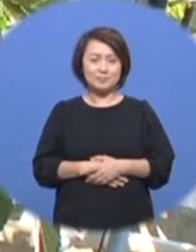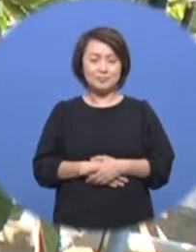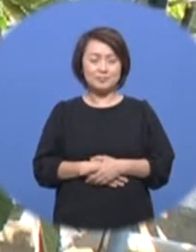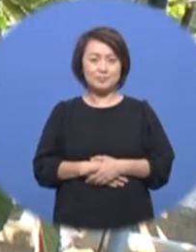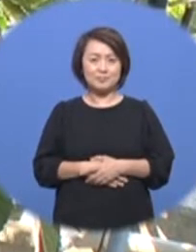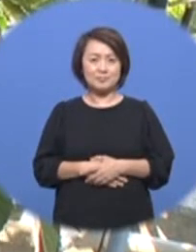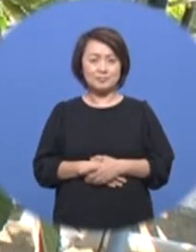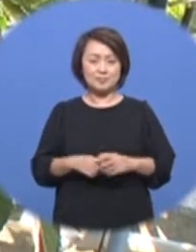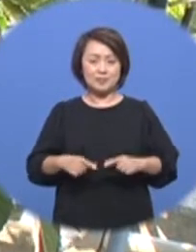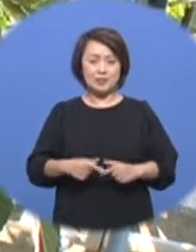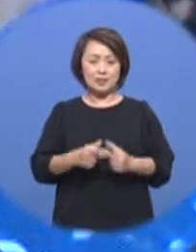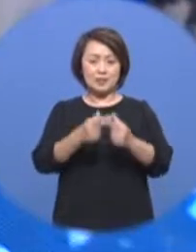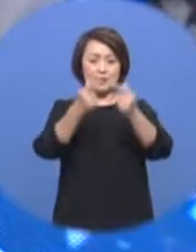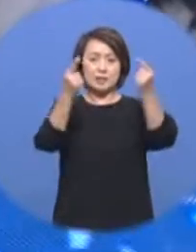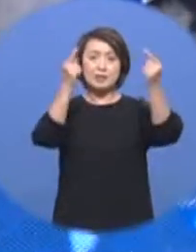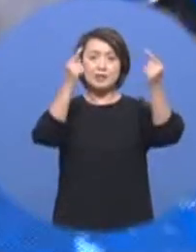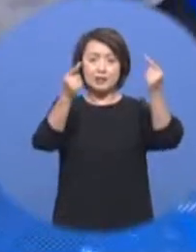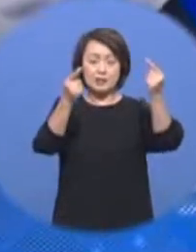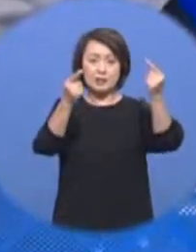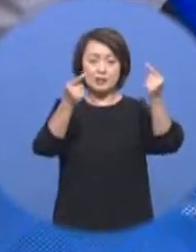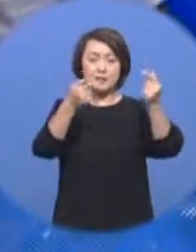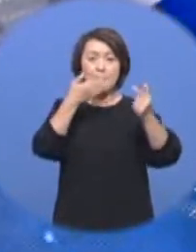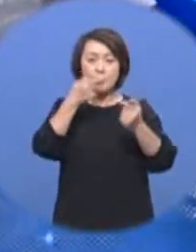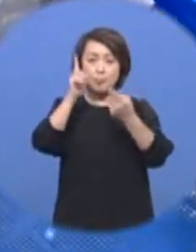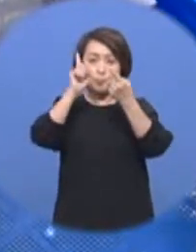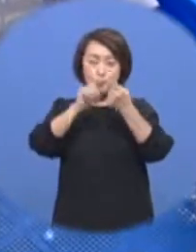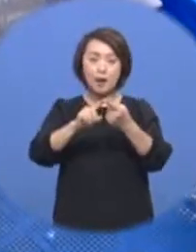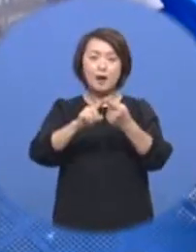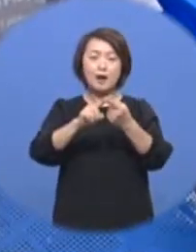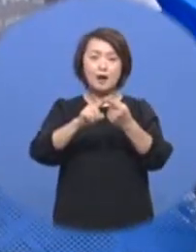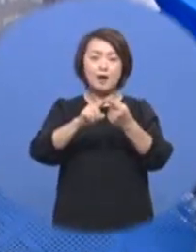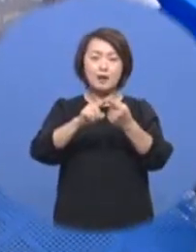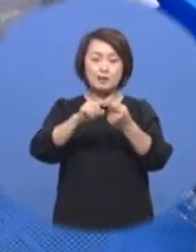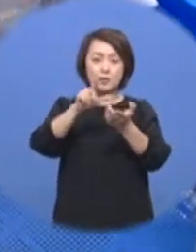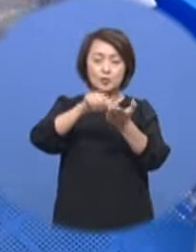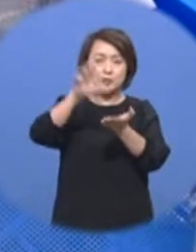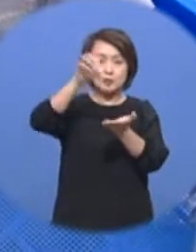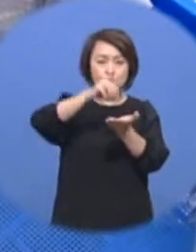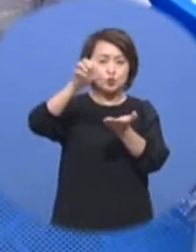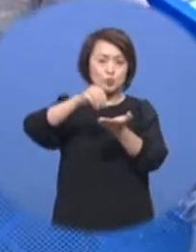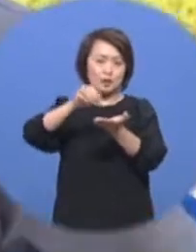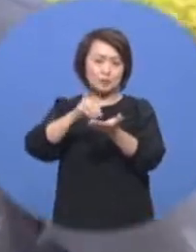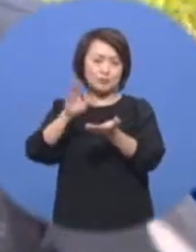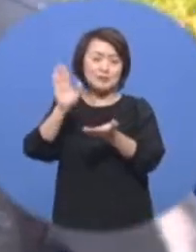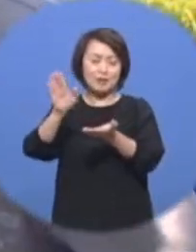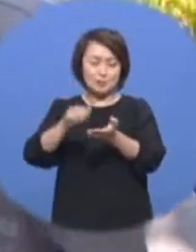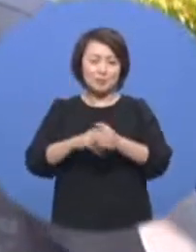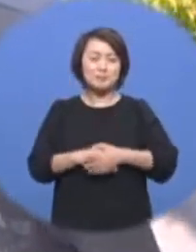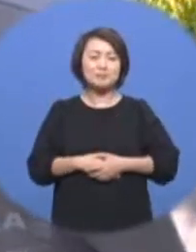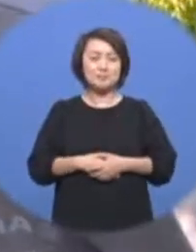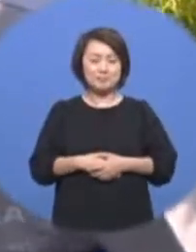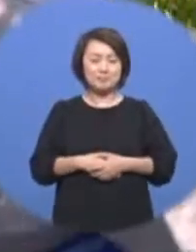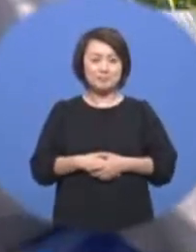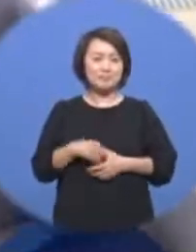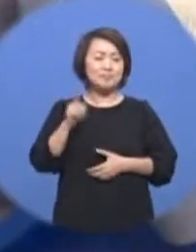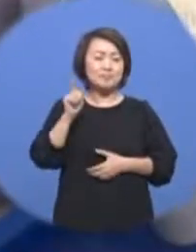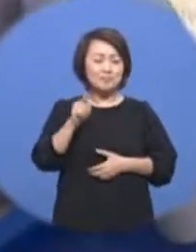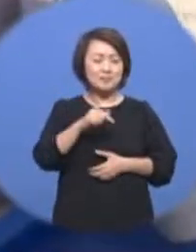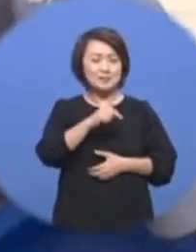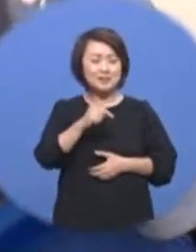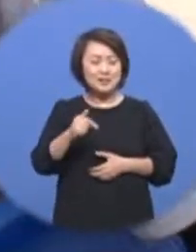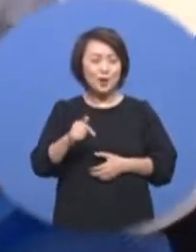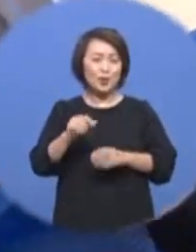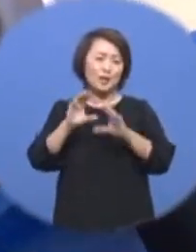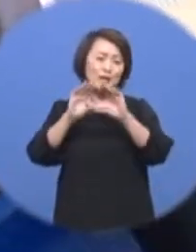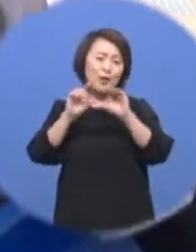木の上で完熟させたイチジクをタイミングを見極めて収穫しています。完熟のイチジクはとてもデ